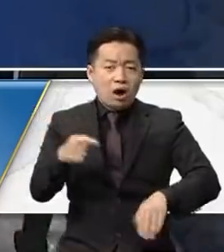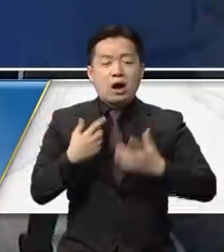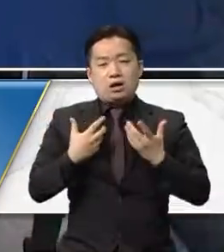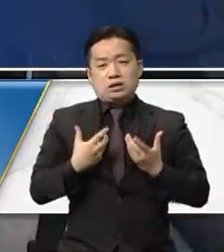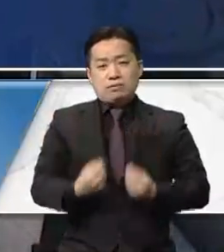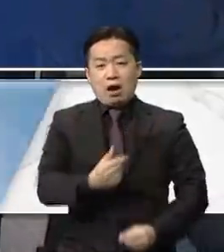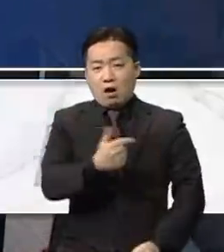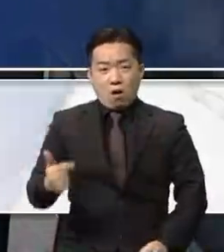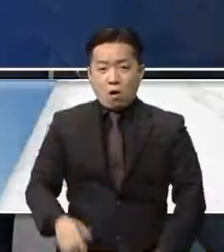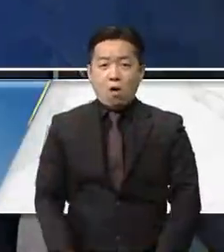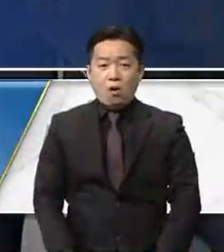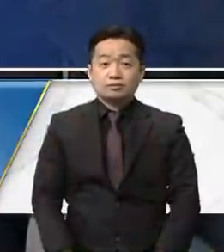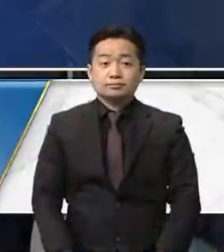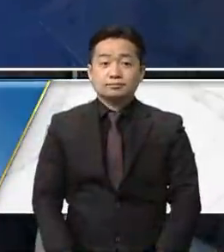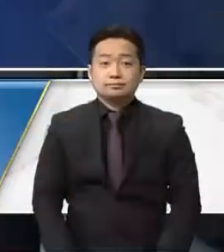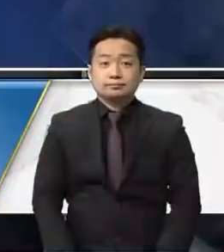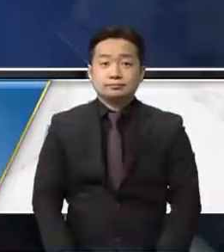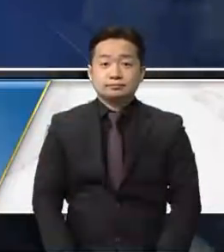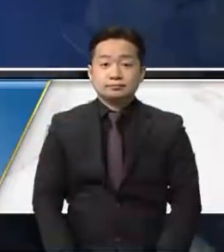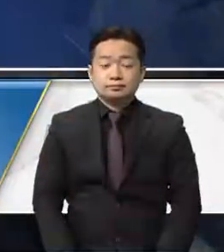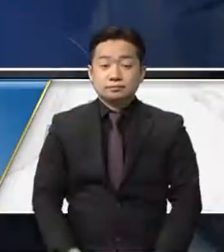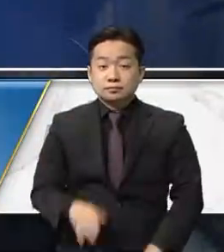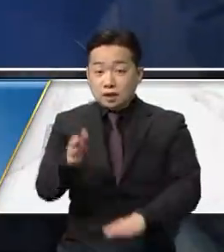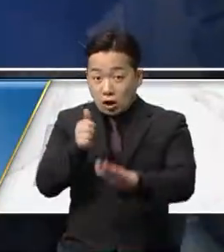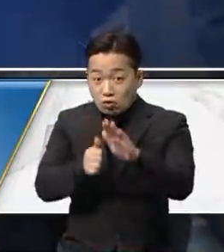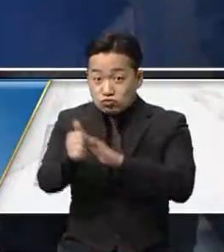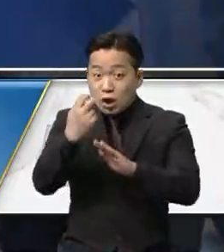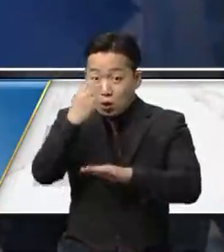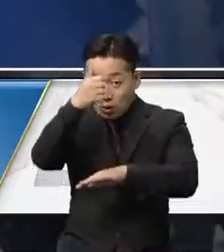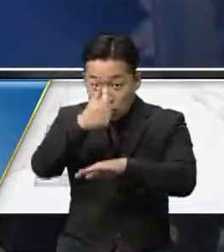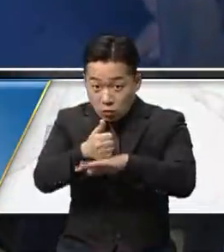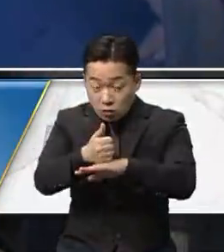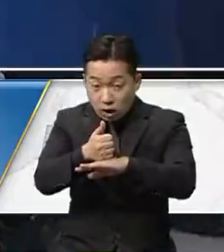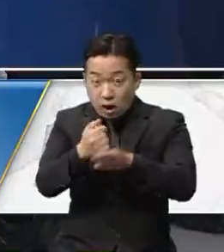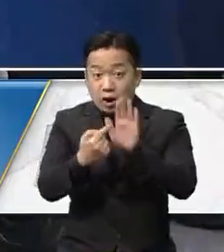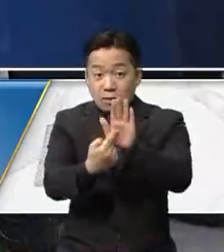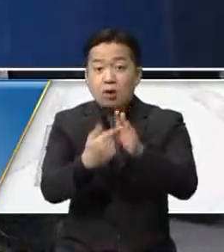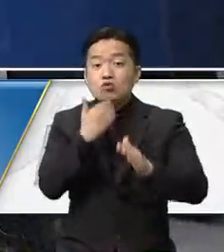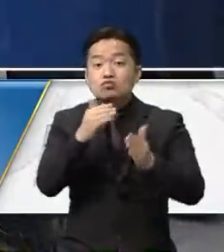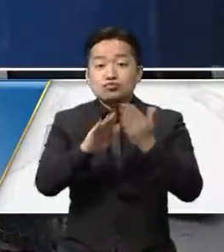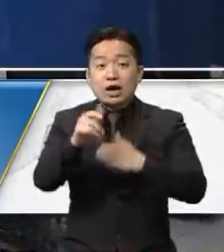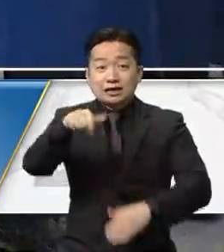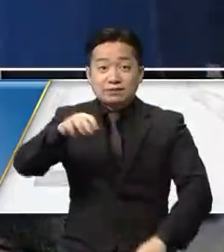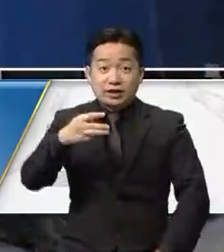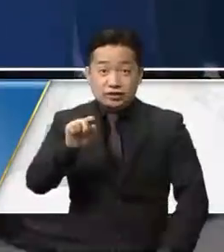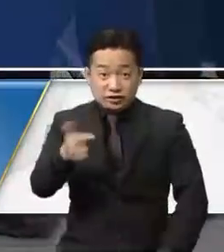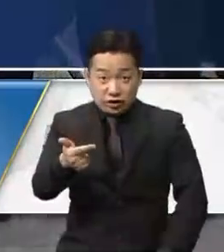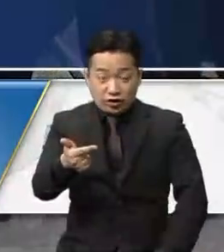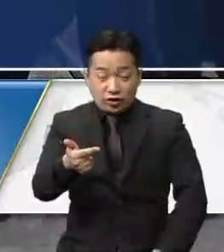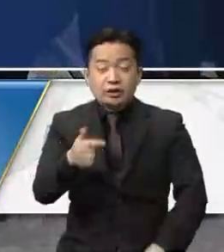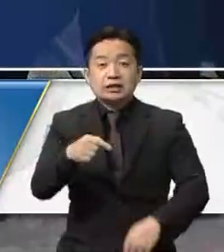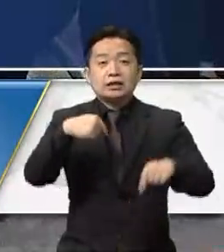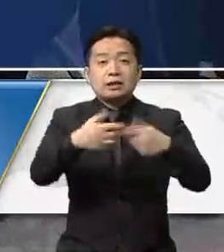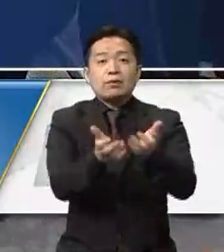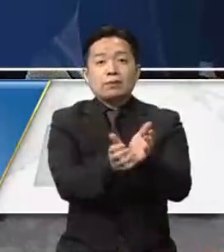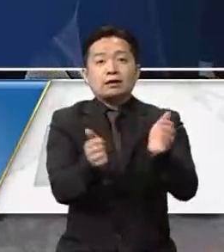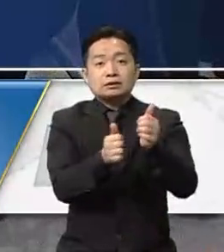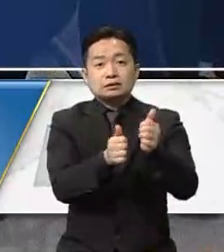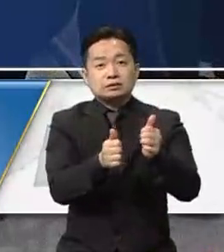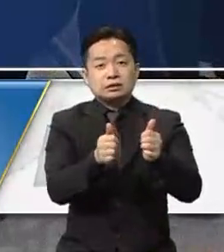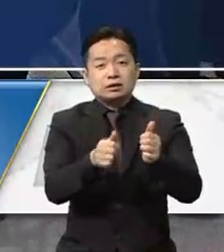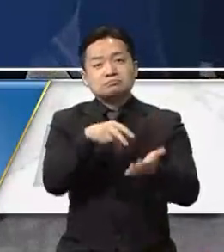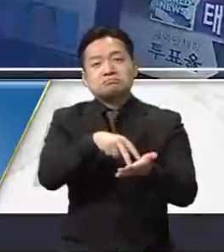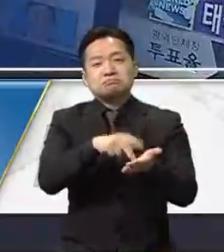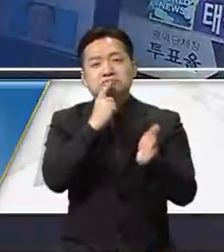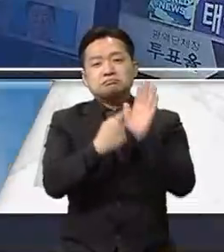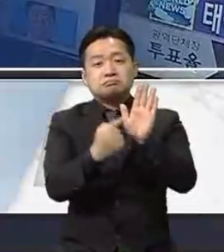실망감을 감추지 못하고 있습니다. 출구조사 발표 후 9분 뒤 김태년 당대표 직무대행은 아무런 입장을 밝히지